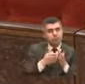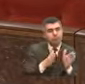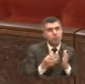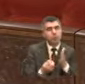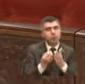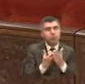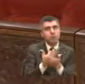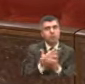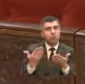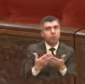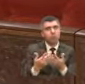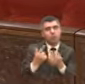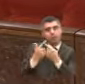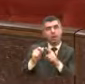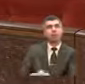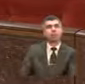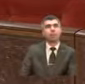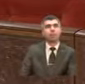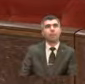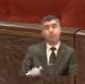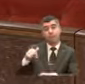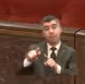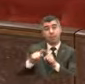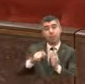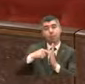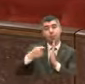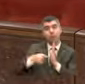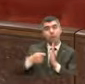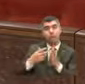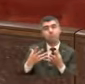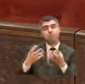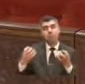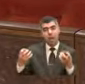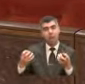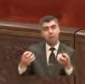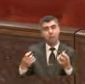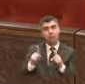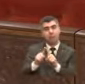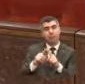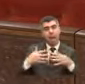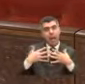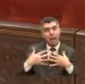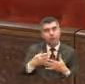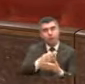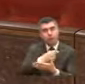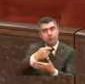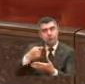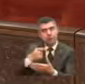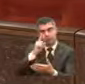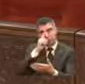اليوم بعد انتهاء الاشغال. هناك مجموعه كذلك ديال المشاريع اللي كنتظر فقط تجهيزات، والصفقات راه هي في طريق الانجاز.